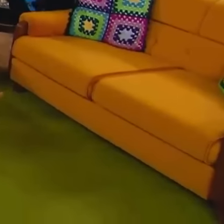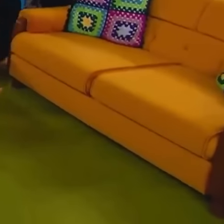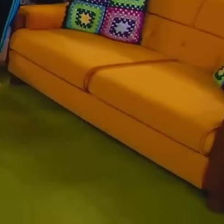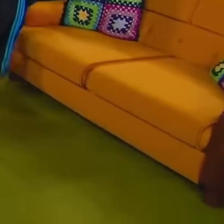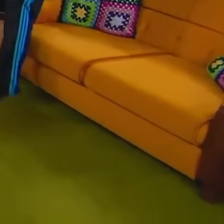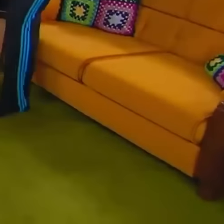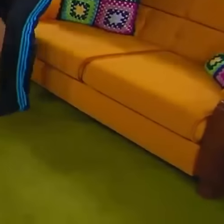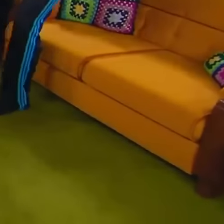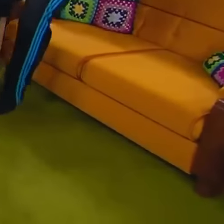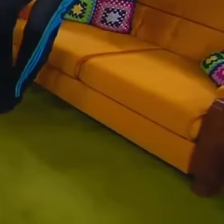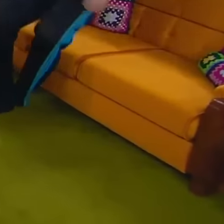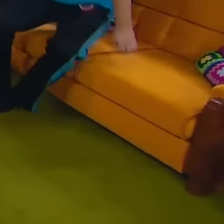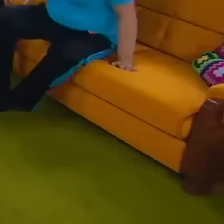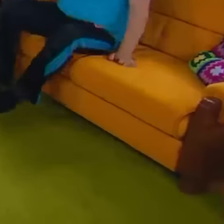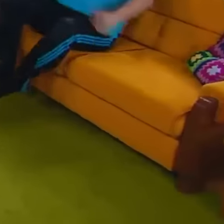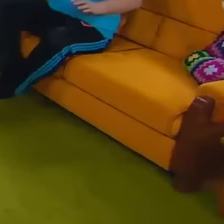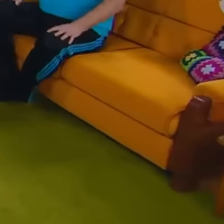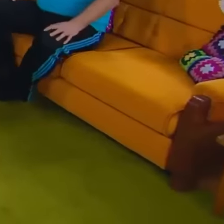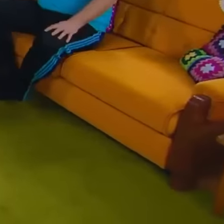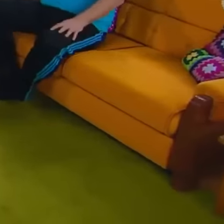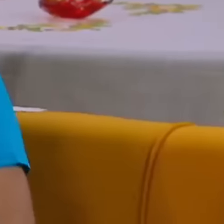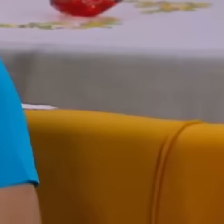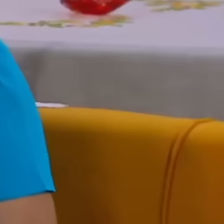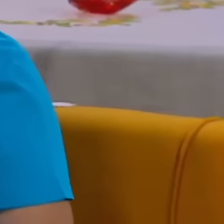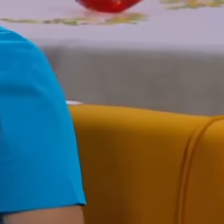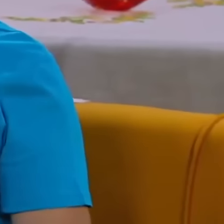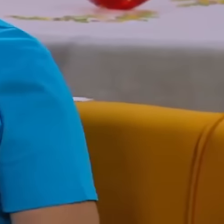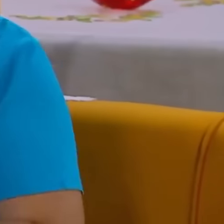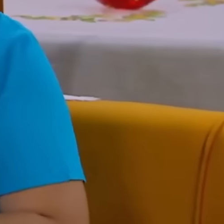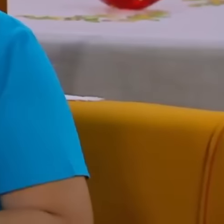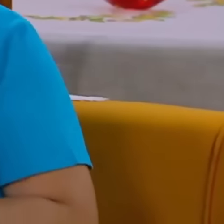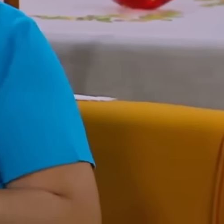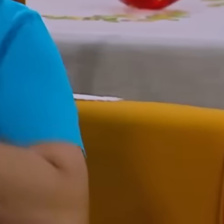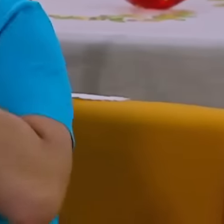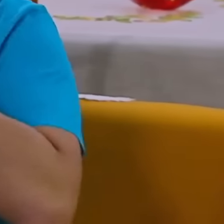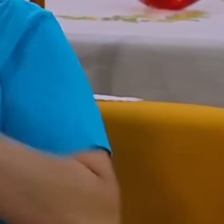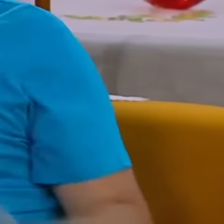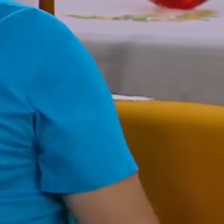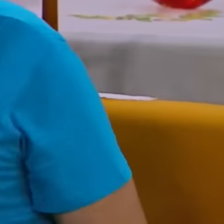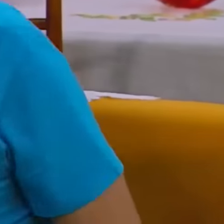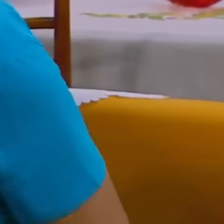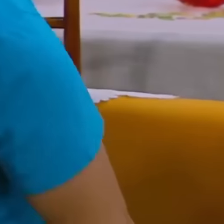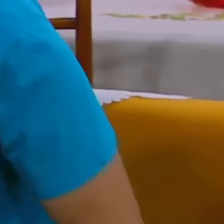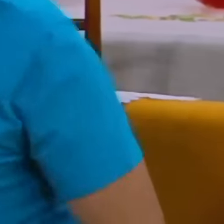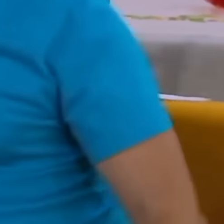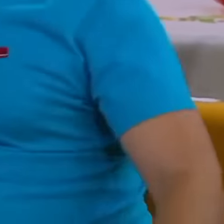geçti. Dizlerine vurarak oturdu. Nazlı'nın elindeki tabaktan elma dilimi aldı. Bir parça koparıp ağzına